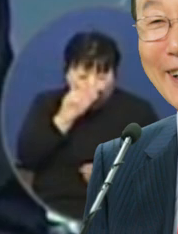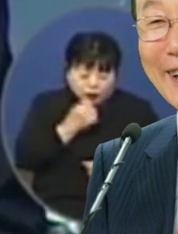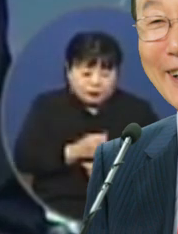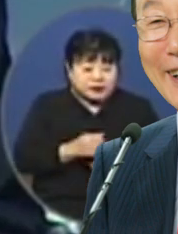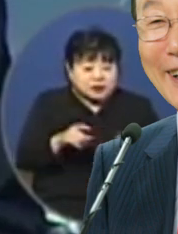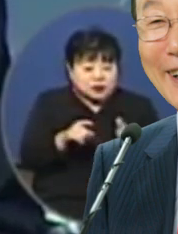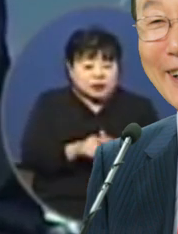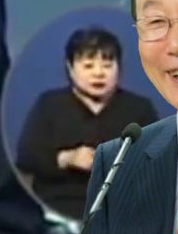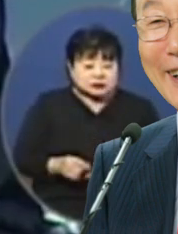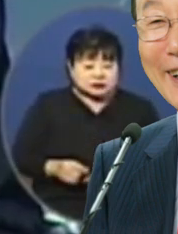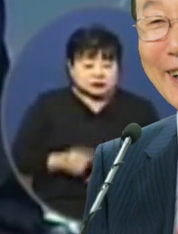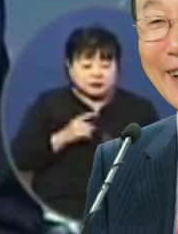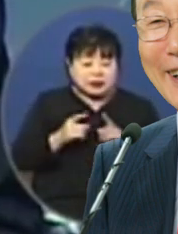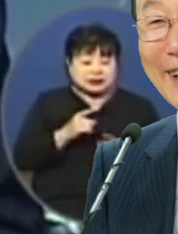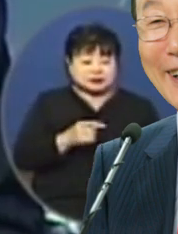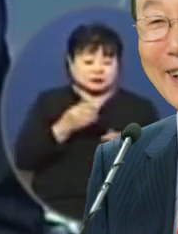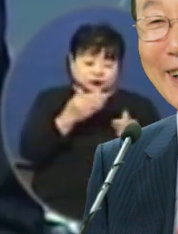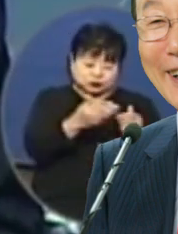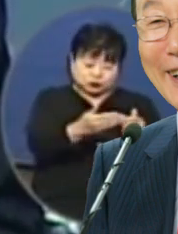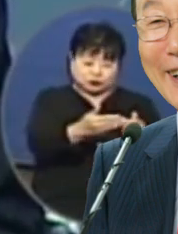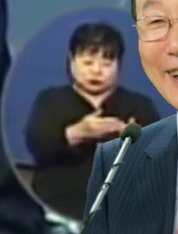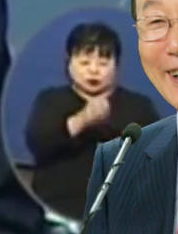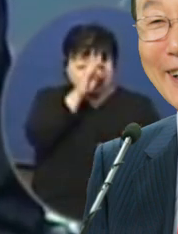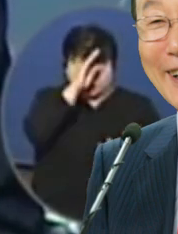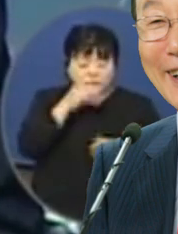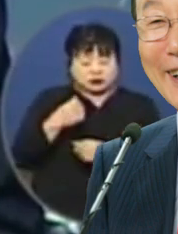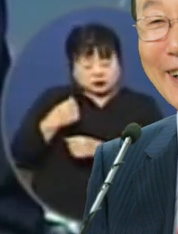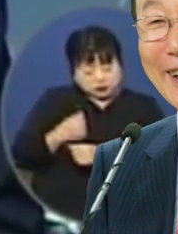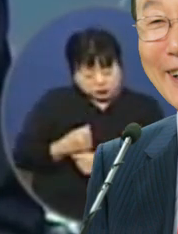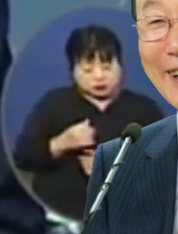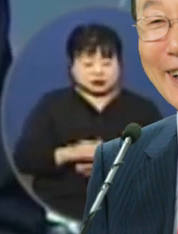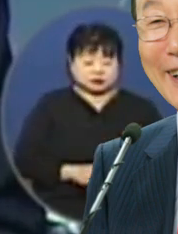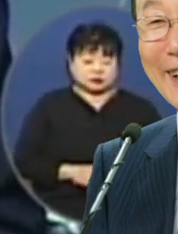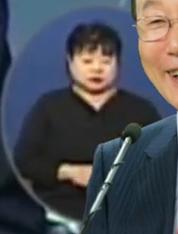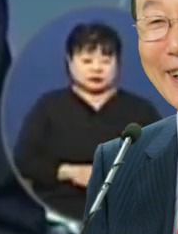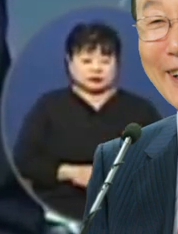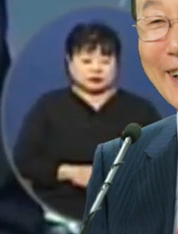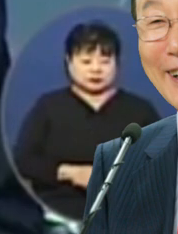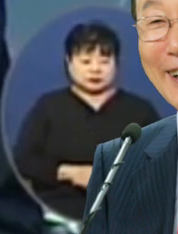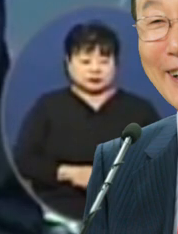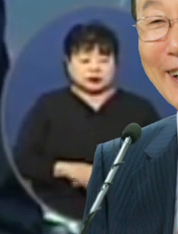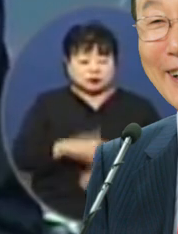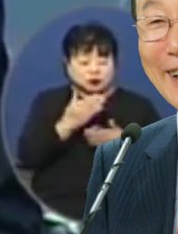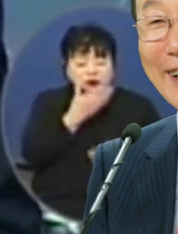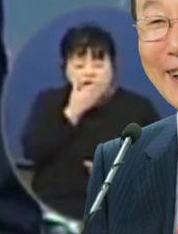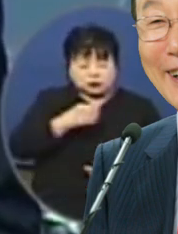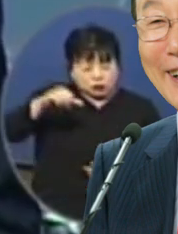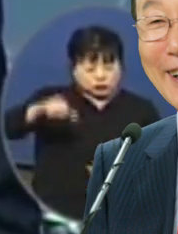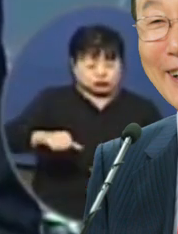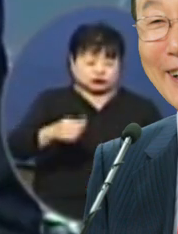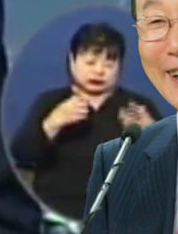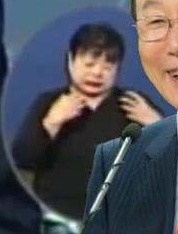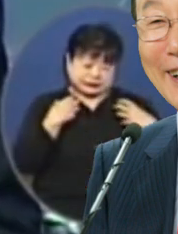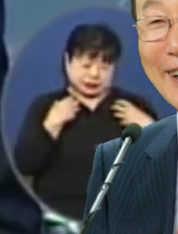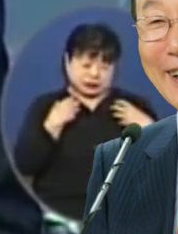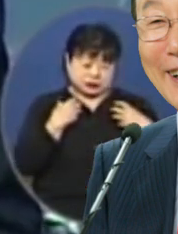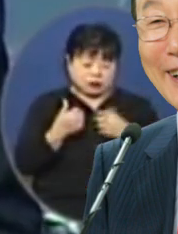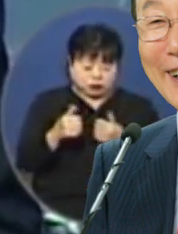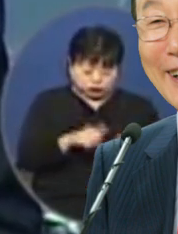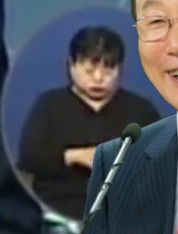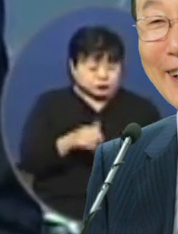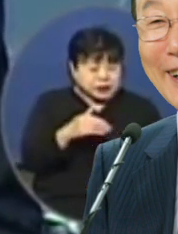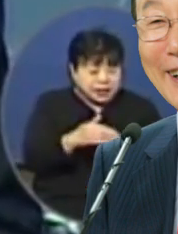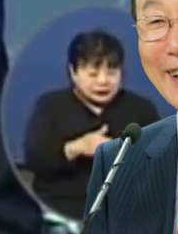위해서 성령을 보내주시고 병을 다 짊어지시고 모든 저주를 다 담당하시고